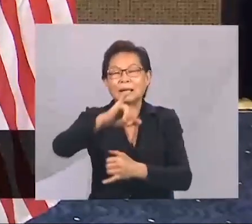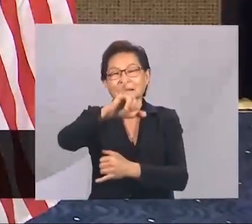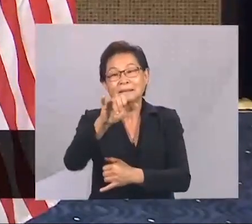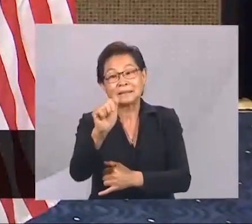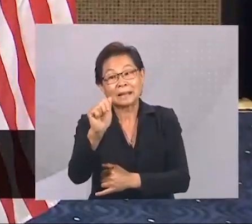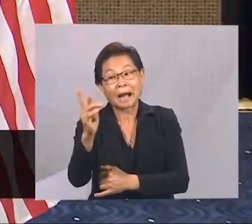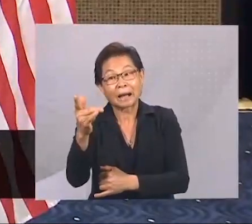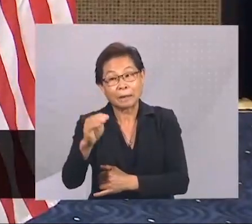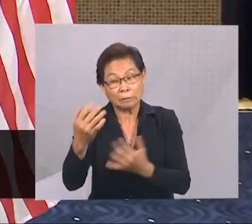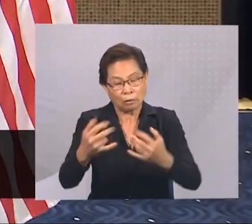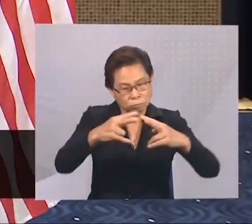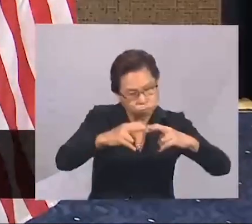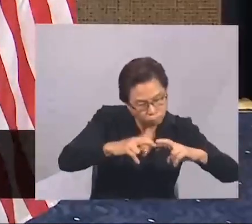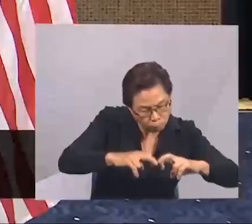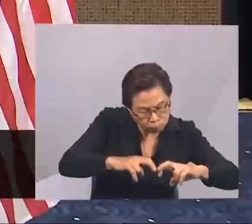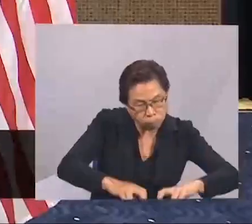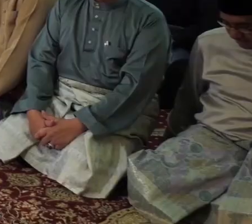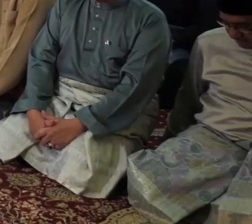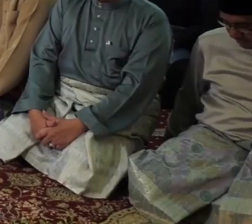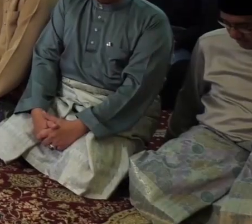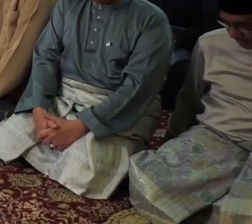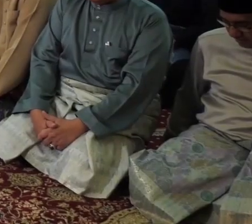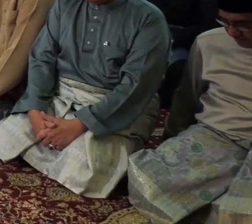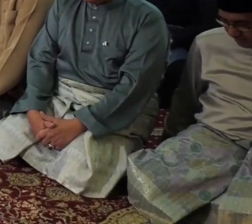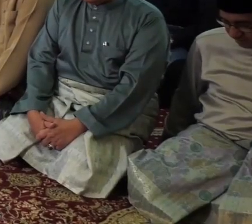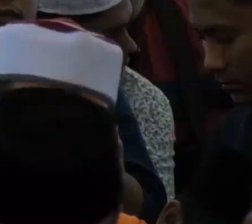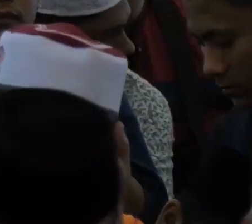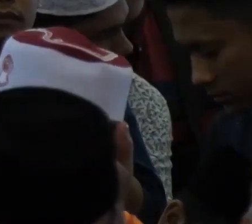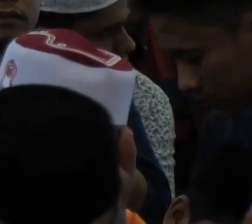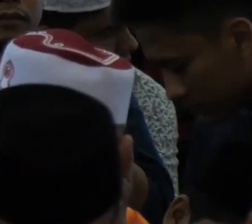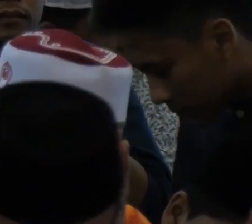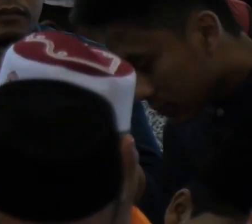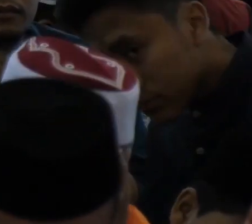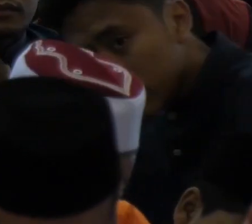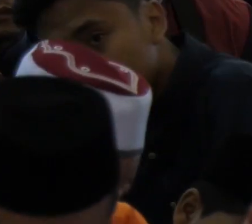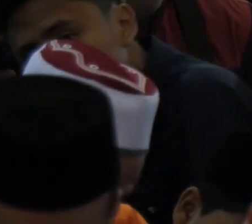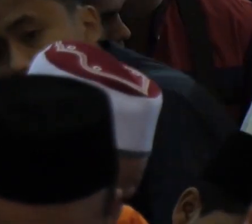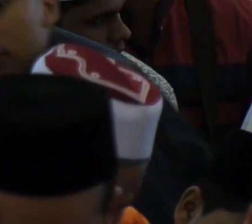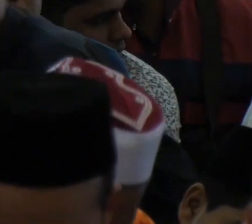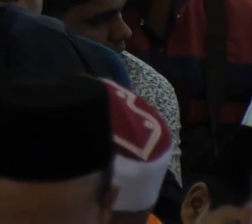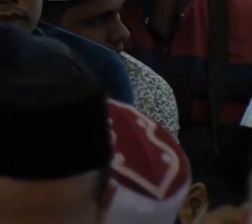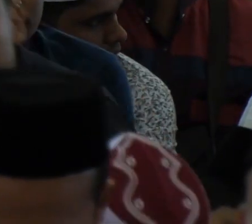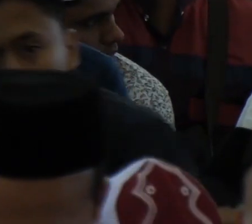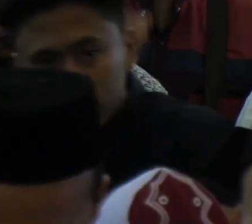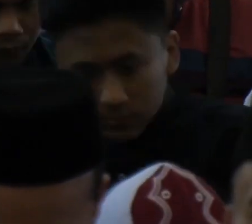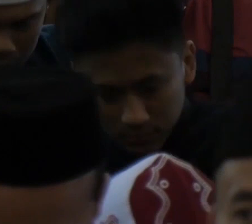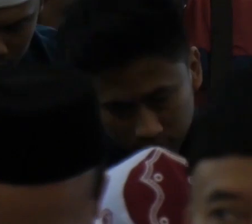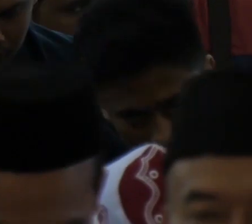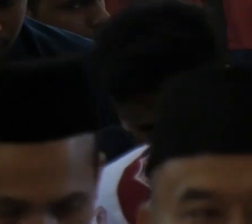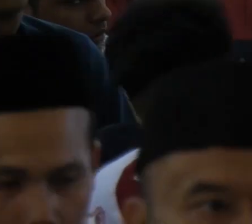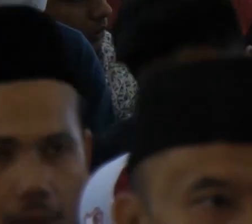sedang memperhalus si tata cara ataupun es sepi tertentu yang boleh diamalkan oleh para